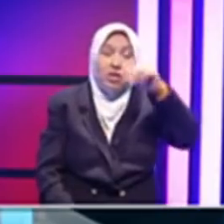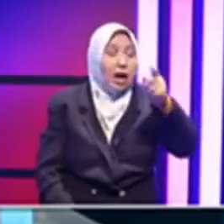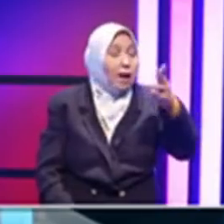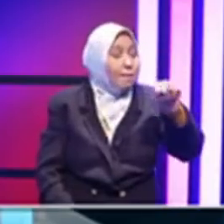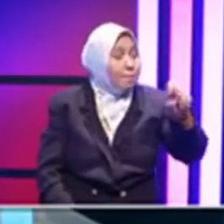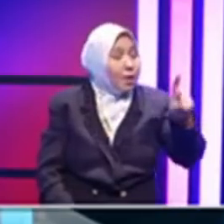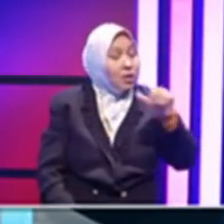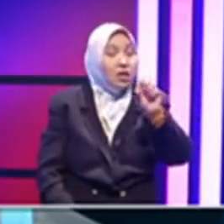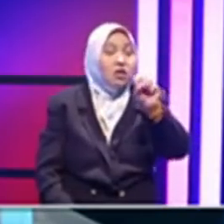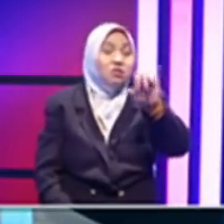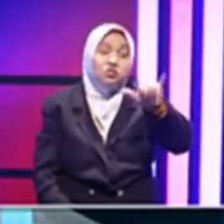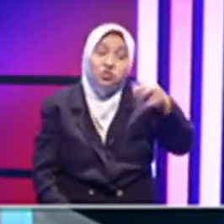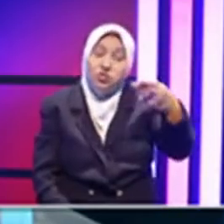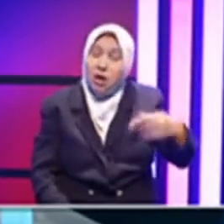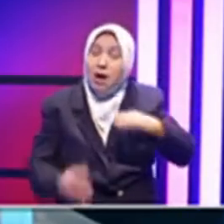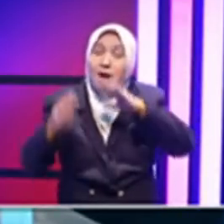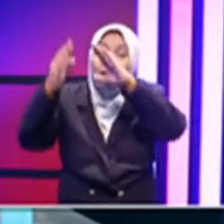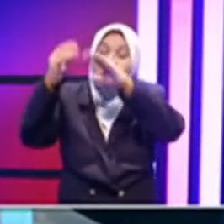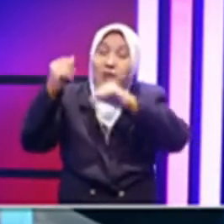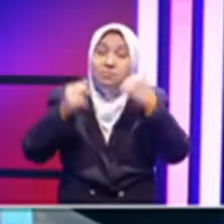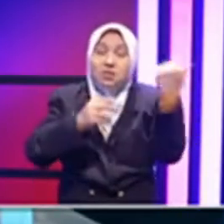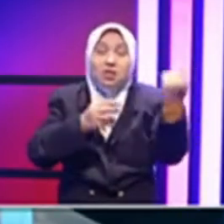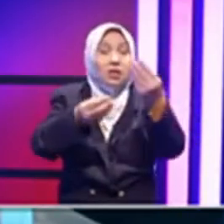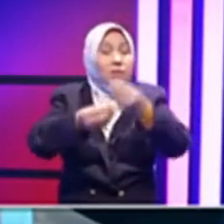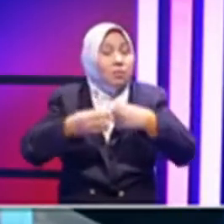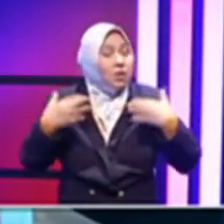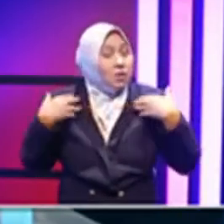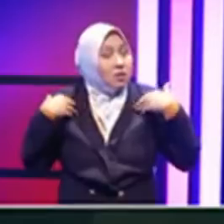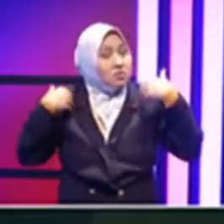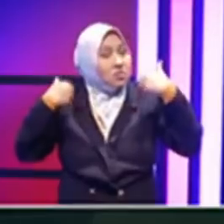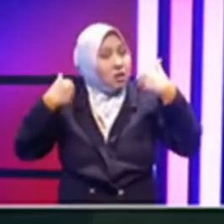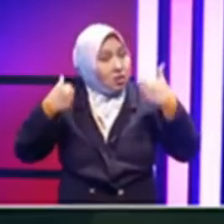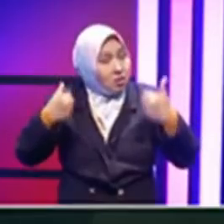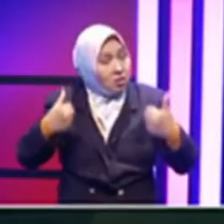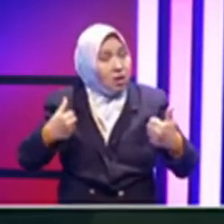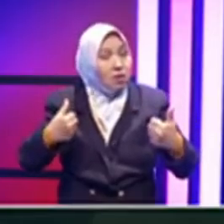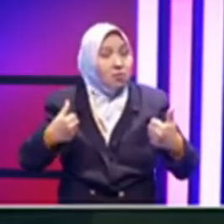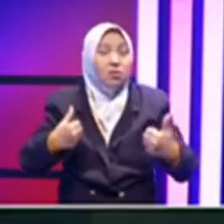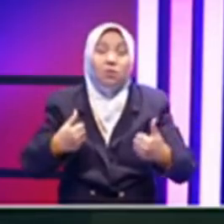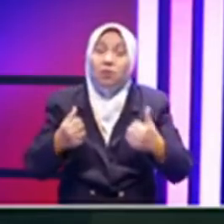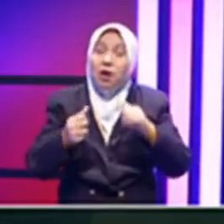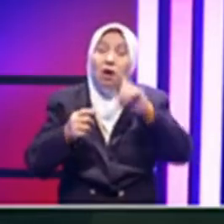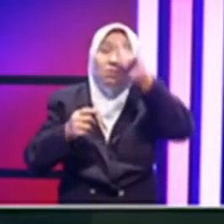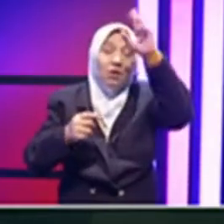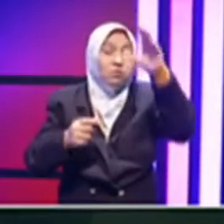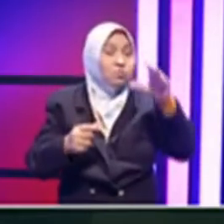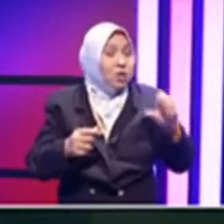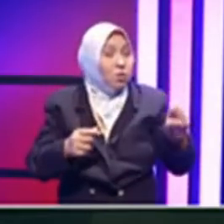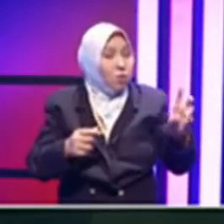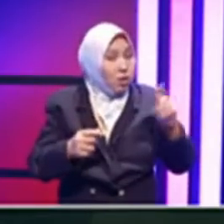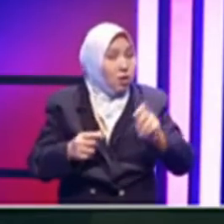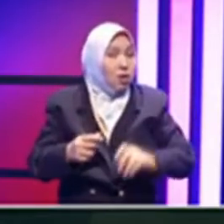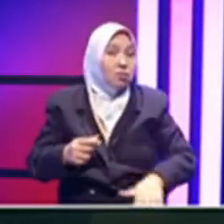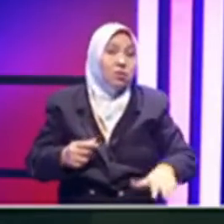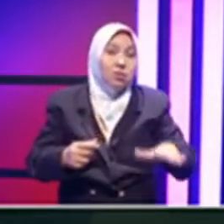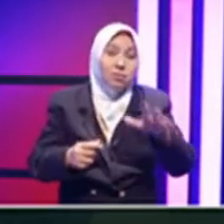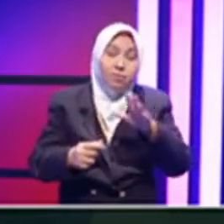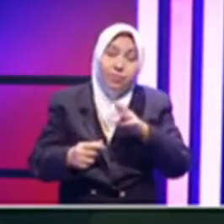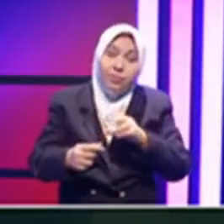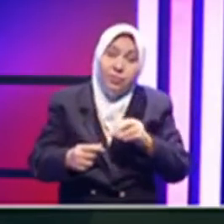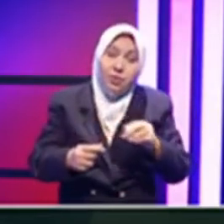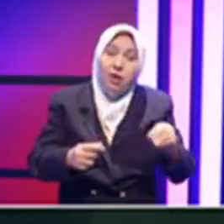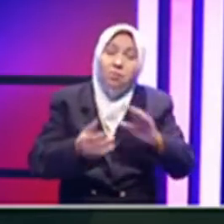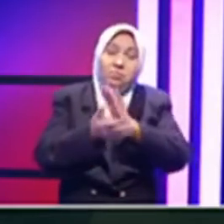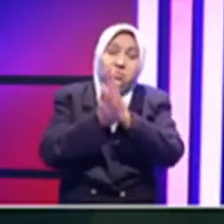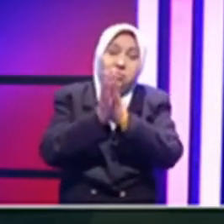Billah. Moga-moga sentiasa diberikan kesihatan dan kebaikan daripada Allah Subhanahu Wa Taala memayungi